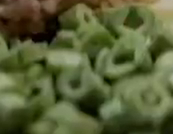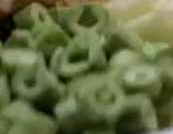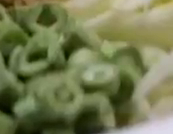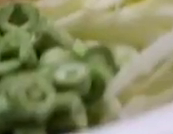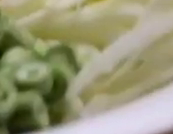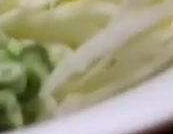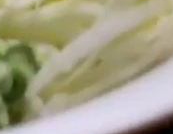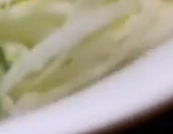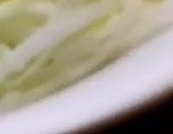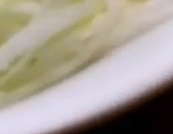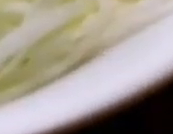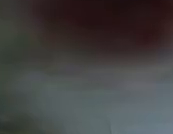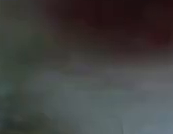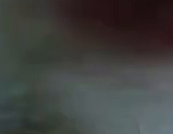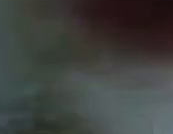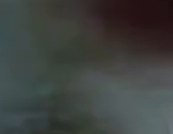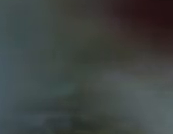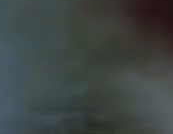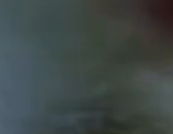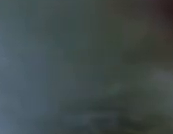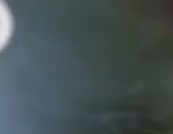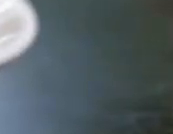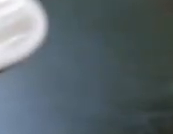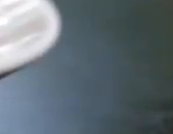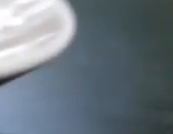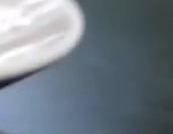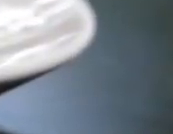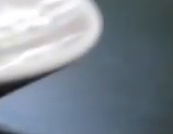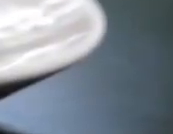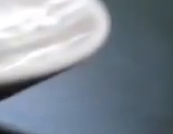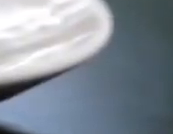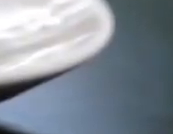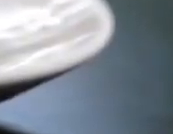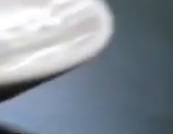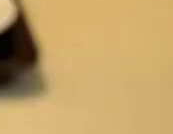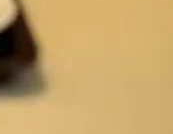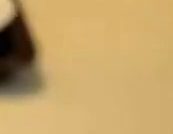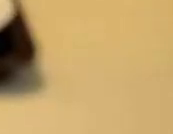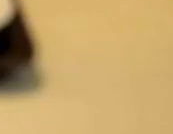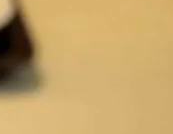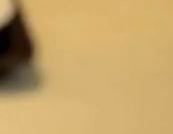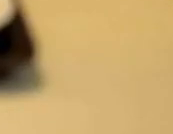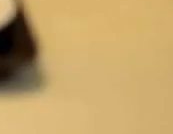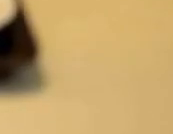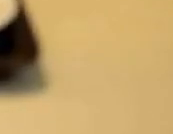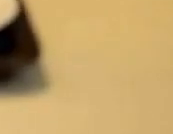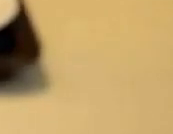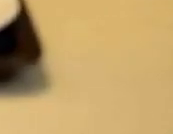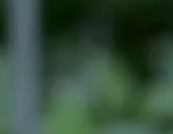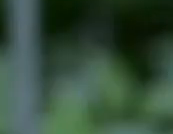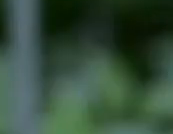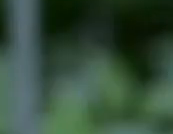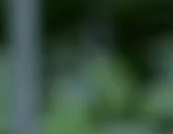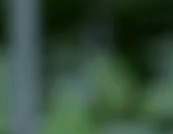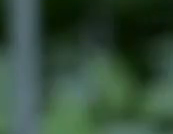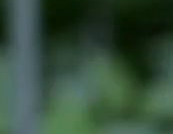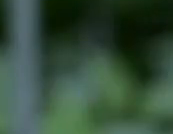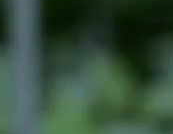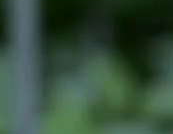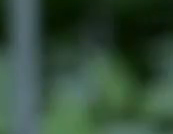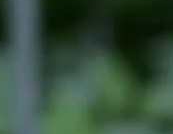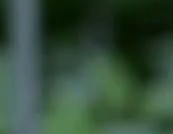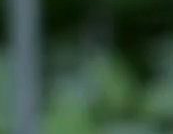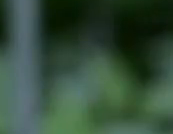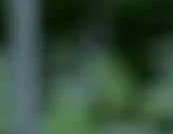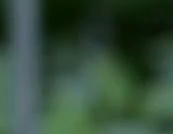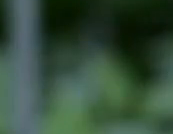ป็นอาหารคาวหรือขนมหวานถือว่าเป็นจุดเล็กๆครับที่ช่วยขับเคลื่อนเศรษฐกิจของไทยให้เติบโตอย่างมากมายสำหรับตอนนี้นะครับ